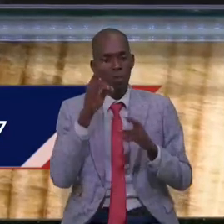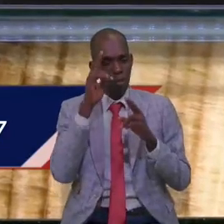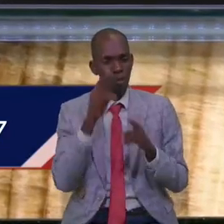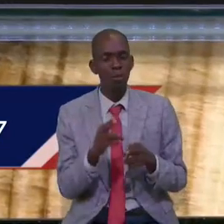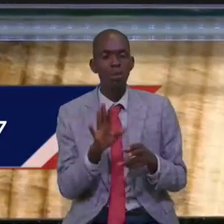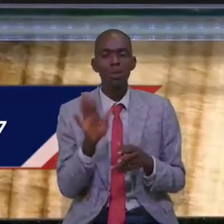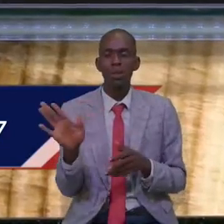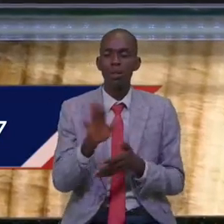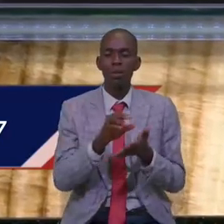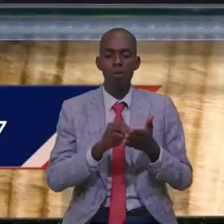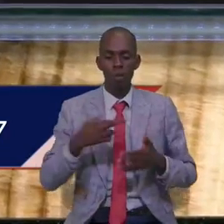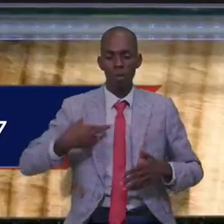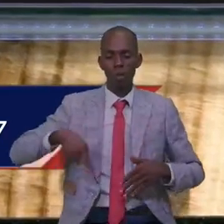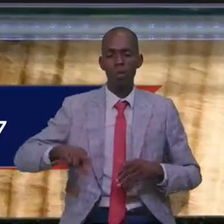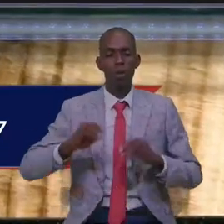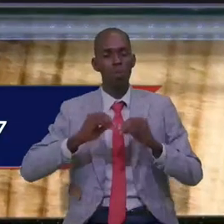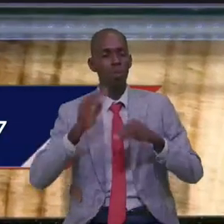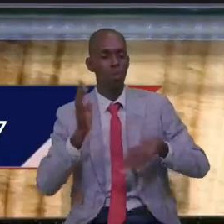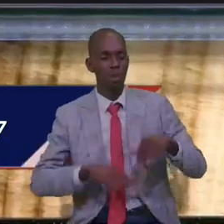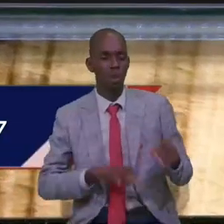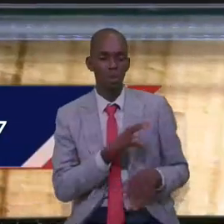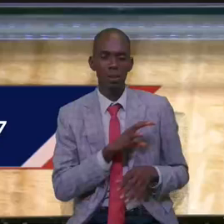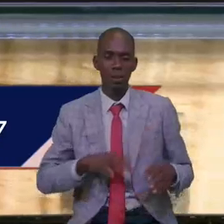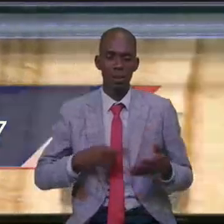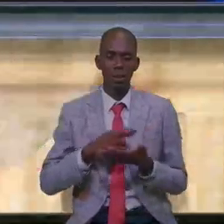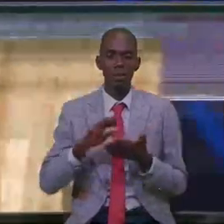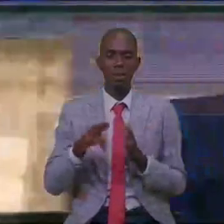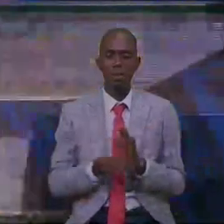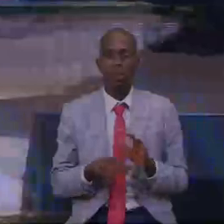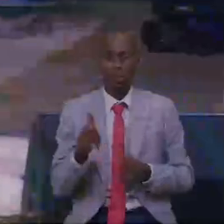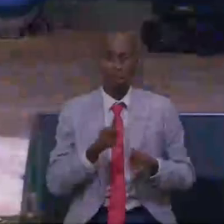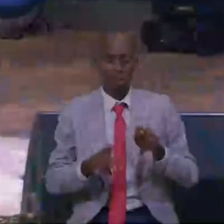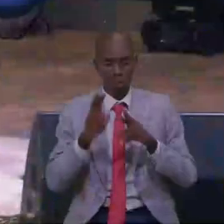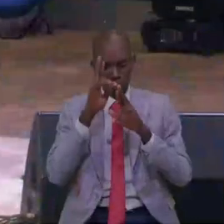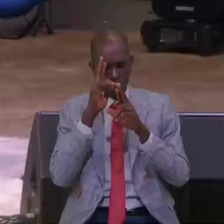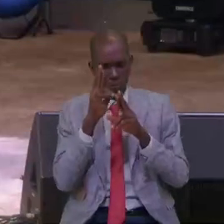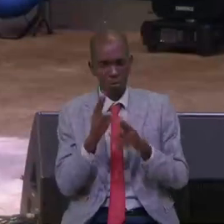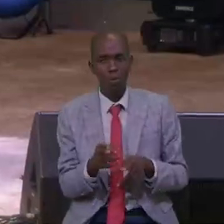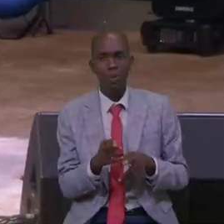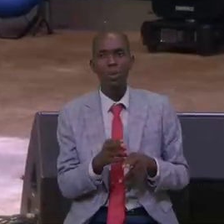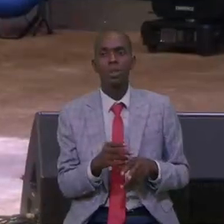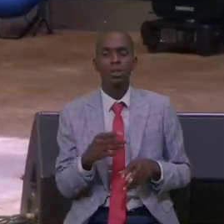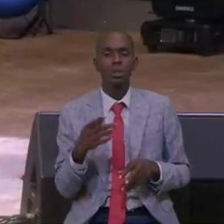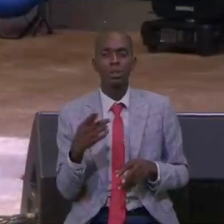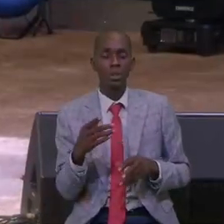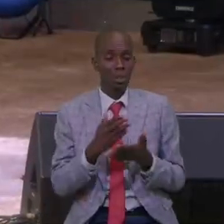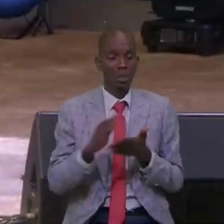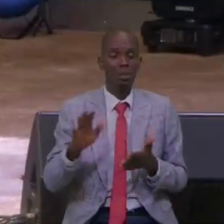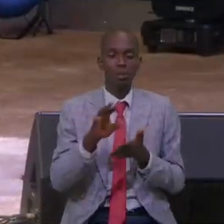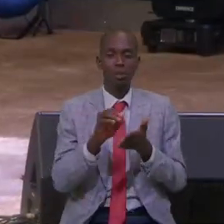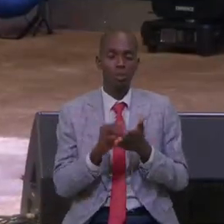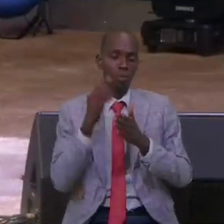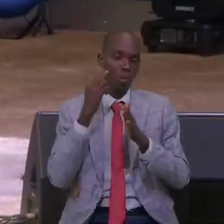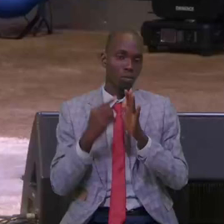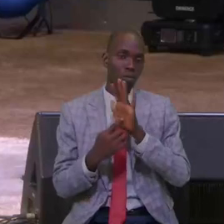leur religion au-delà de sa justice. Ils ont rejeté sa révélation et ils ont